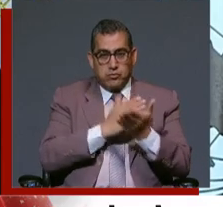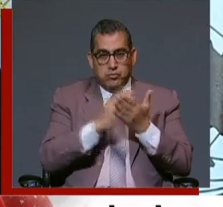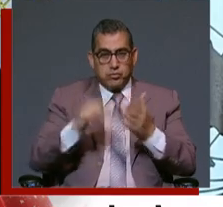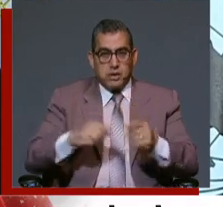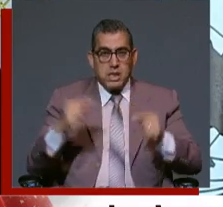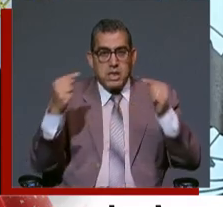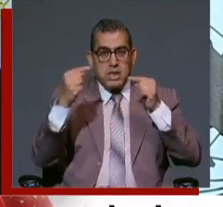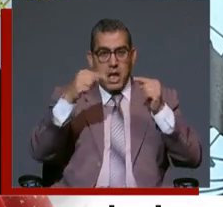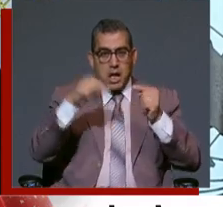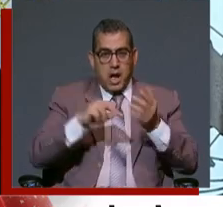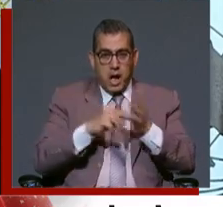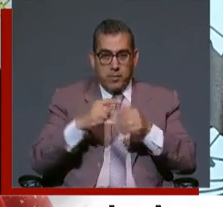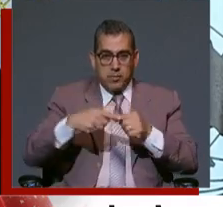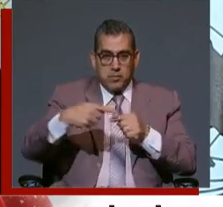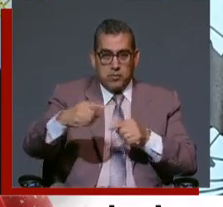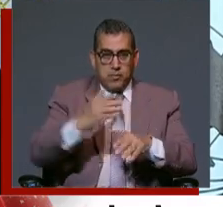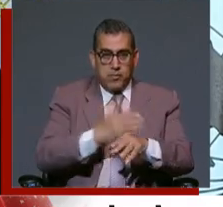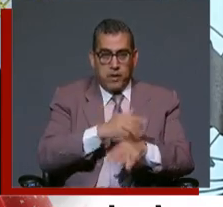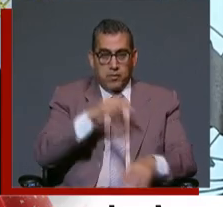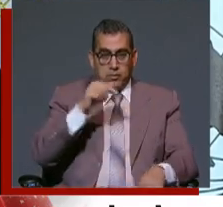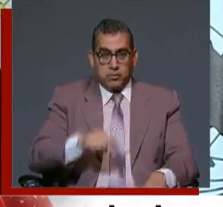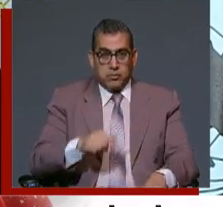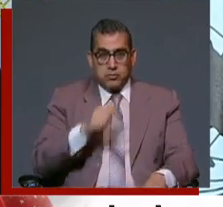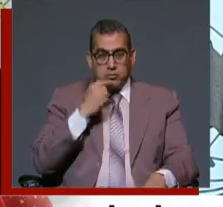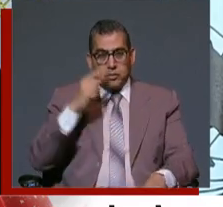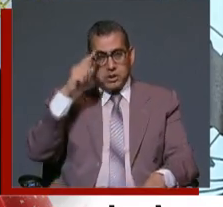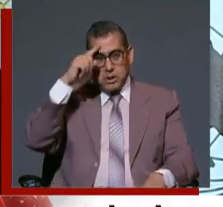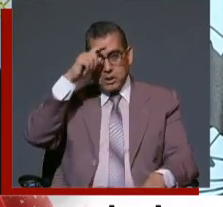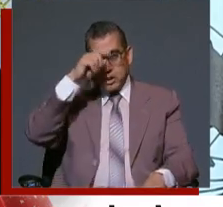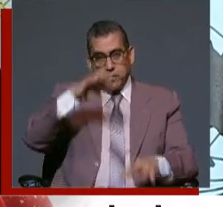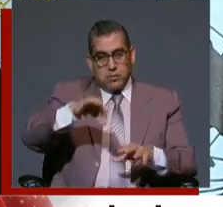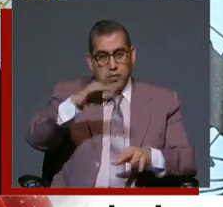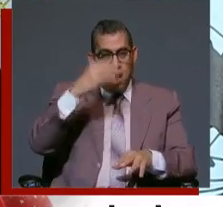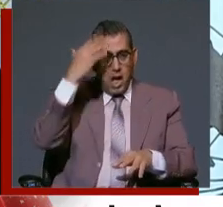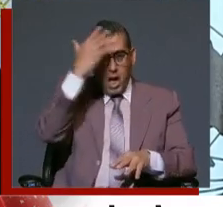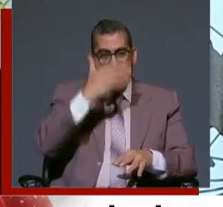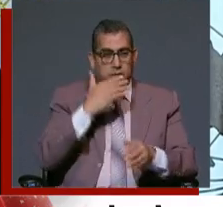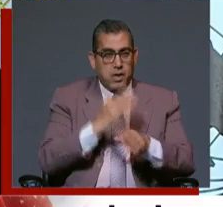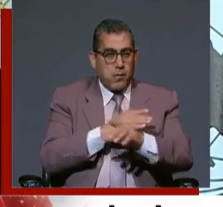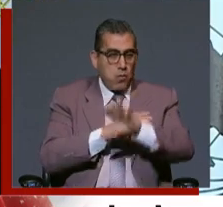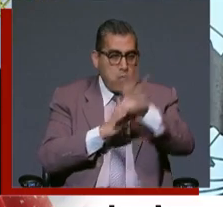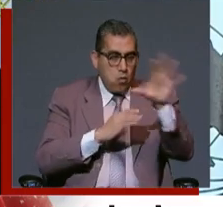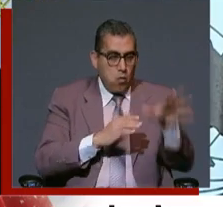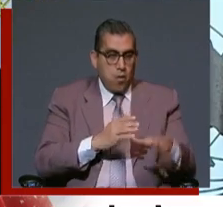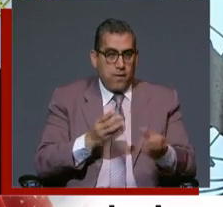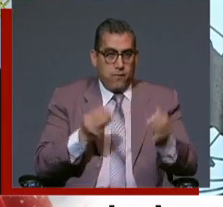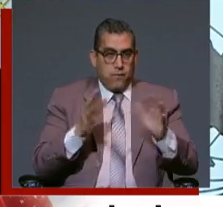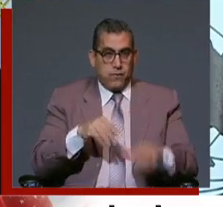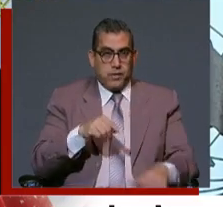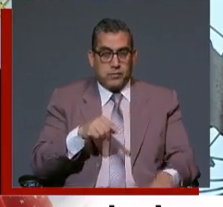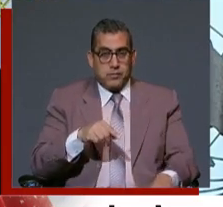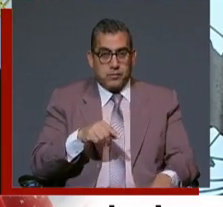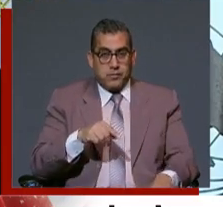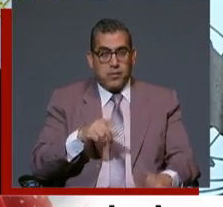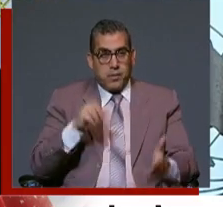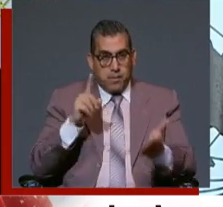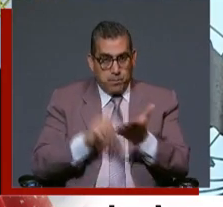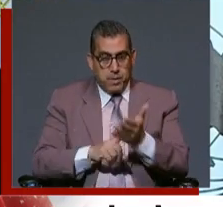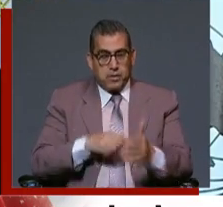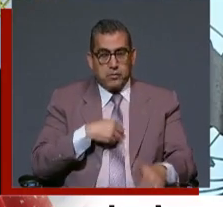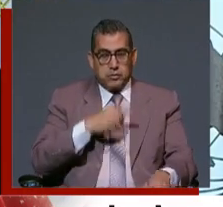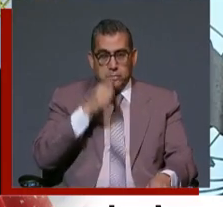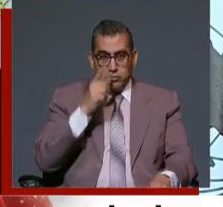والتحديات الجديدة التي تعاني منها القارة الإفريقية العزيزة. صحيح